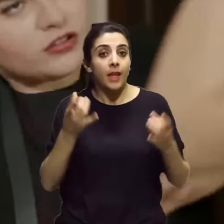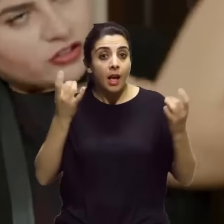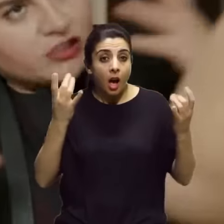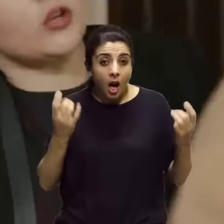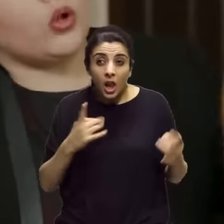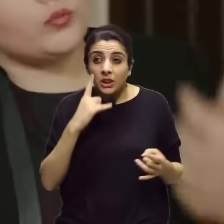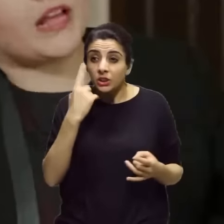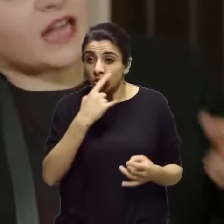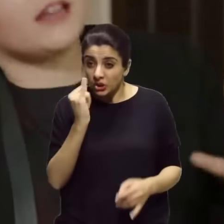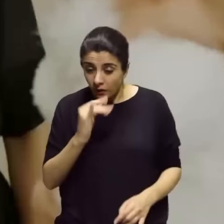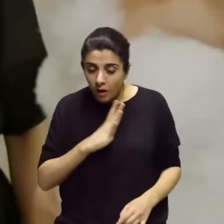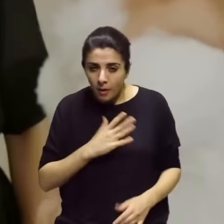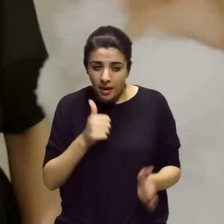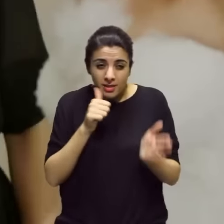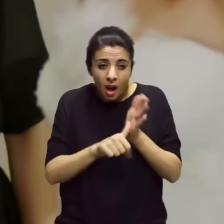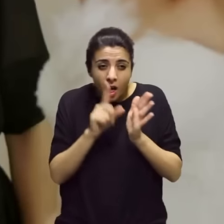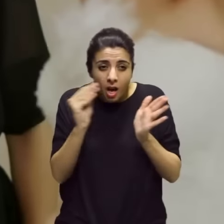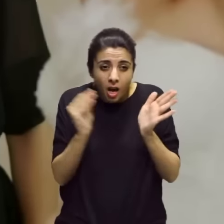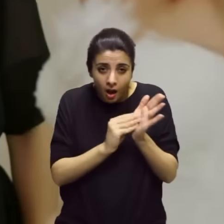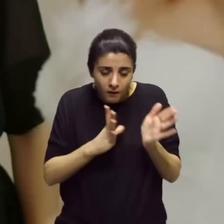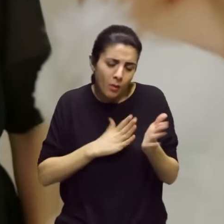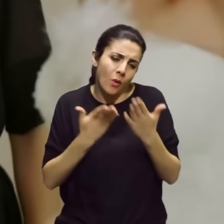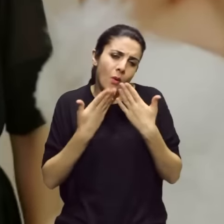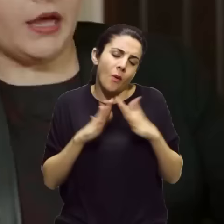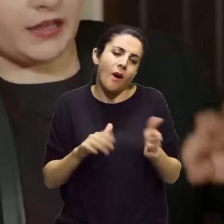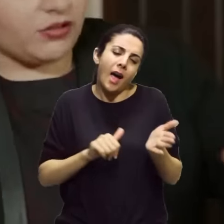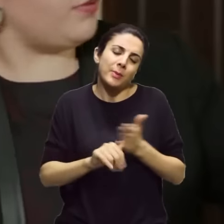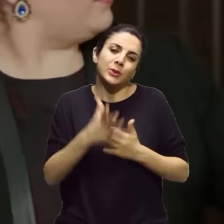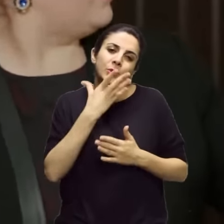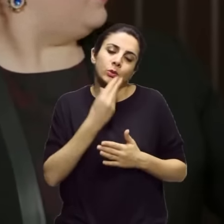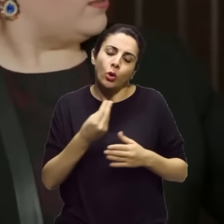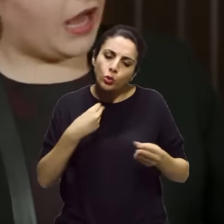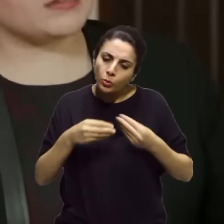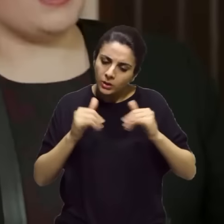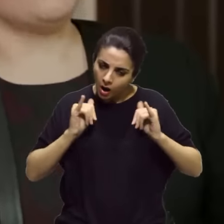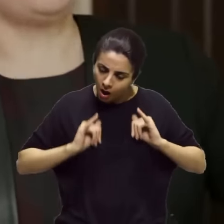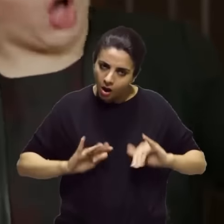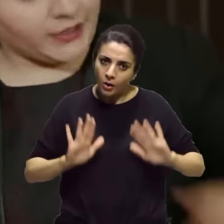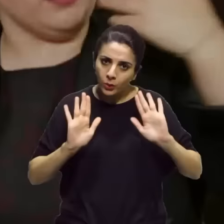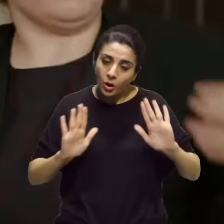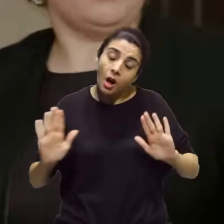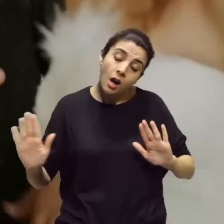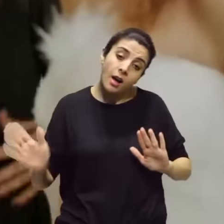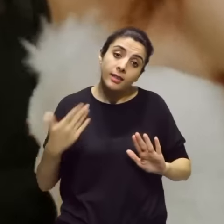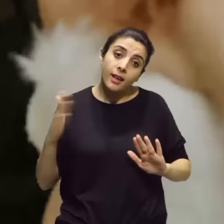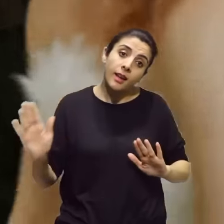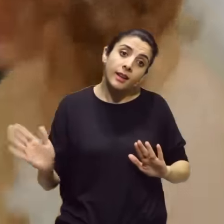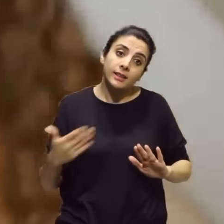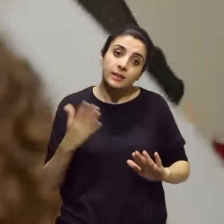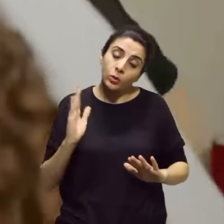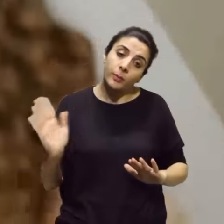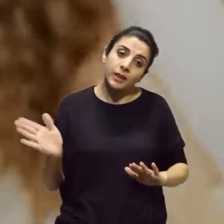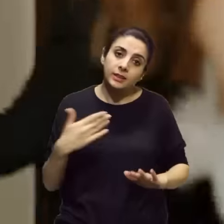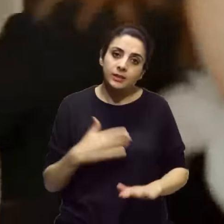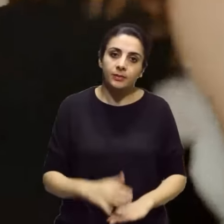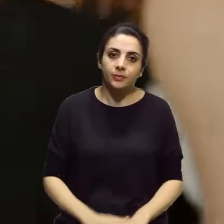hiç çirkin olur mu? Yani tarihte böyle bir hikaye mi var Allah'ın aşkına ya? Gevşe biraz, rahatla. Haydi, hadi, hadi,